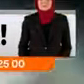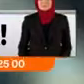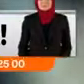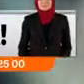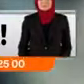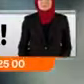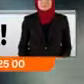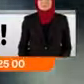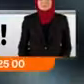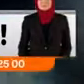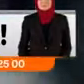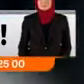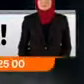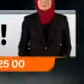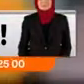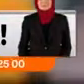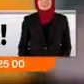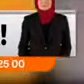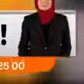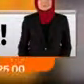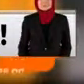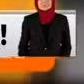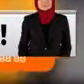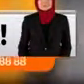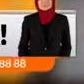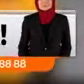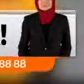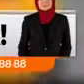abi yolcu